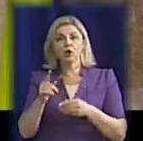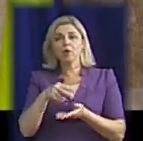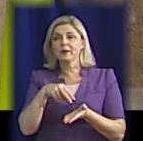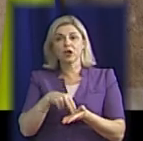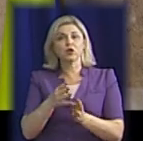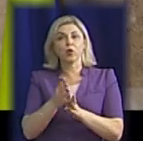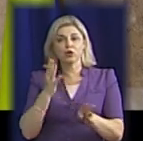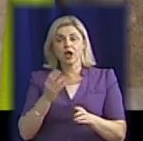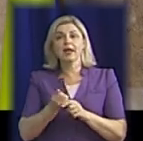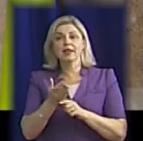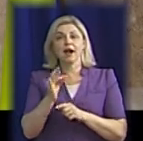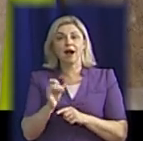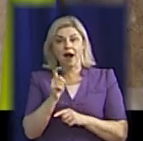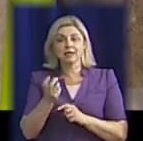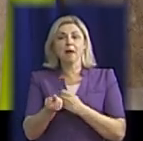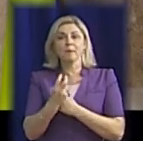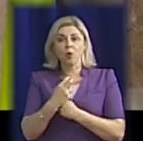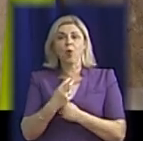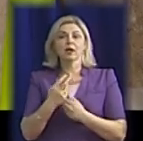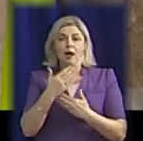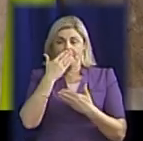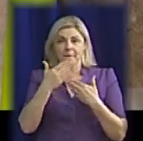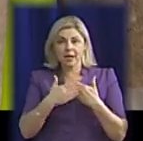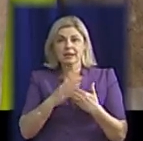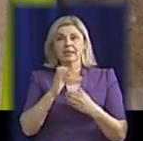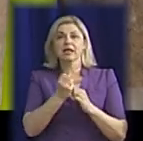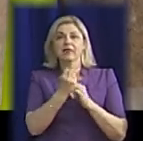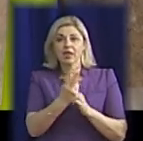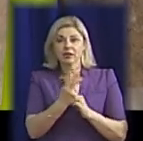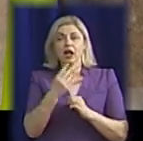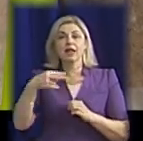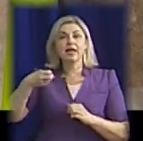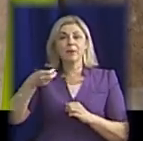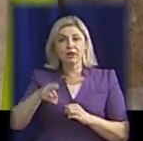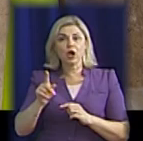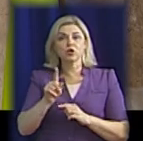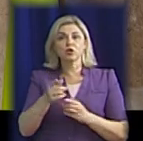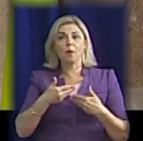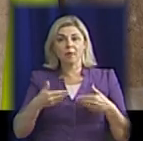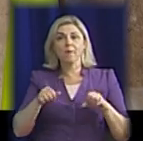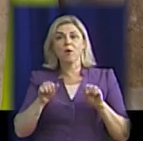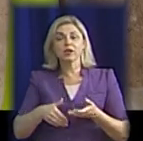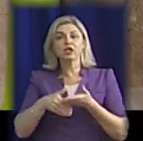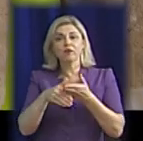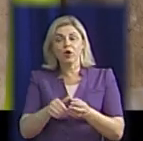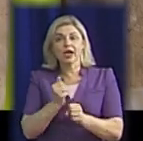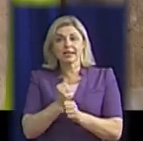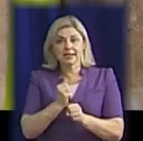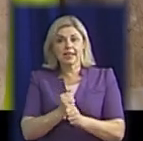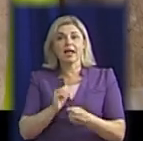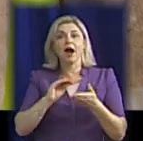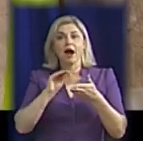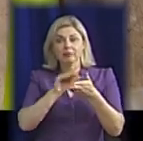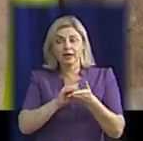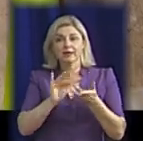по декілька разів, приходити все ж таки ближче з 12 липня, вже щоб ми допомогли створити кабінети, потім зразу